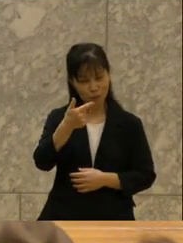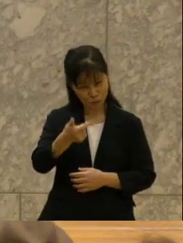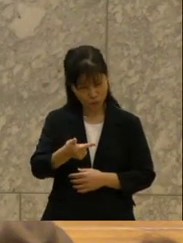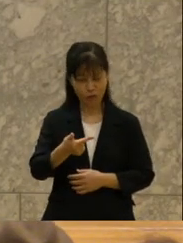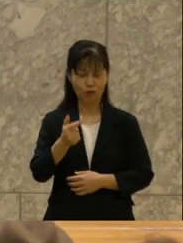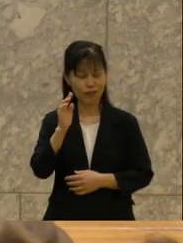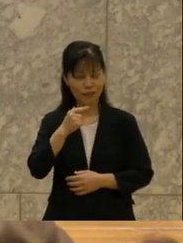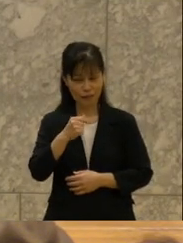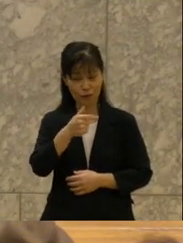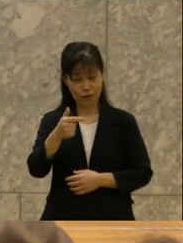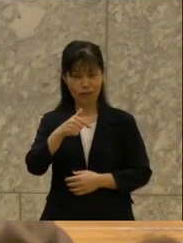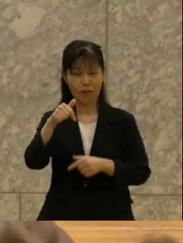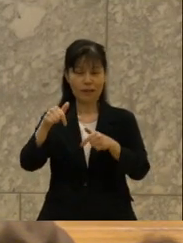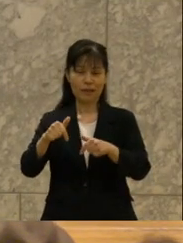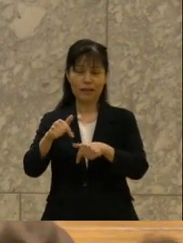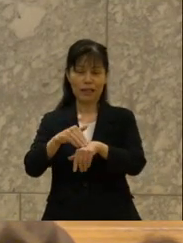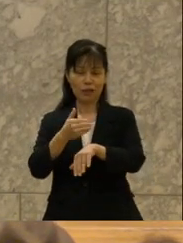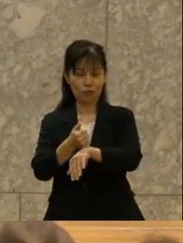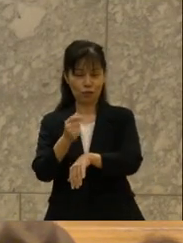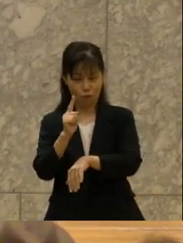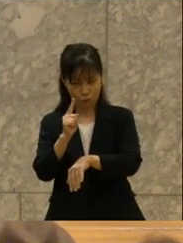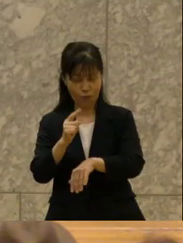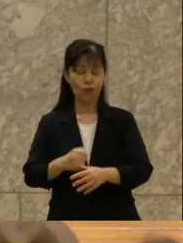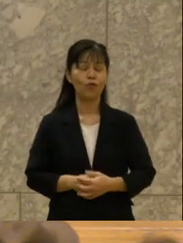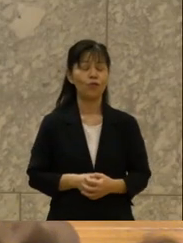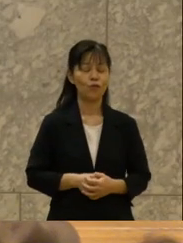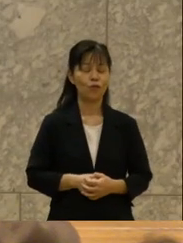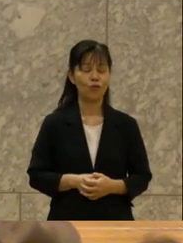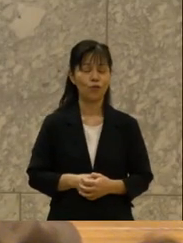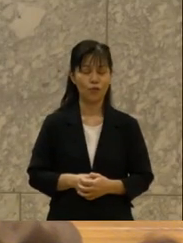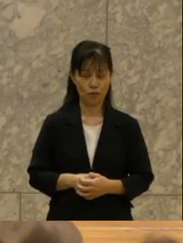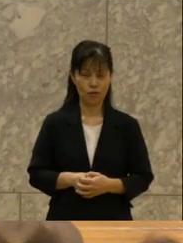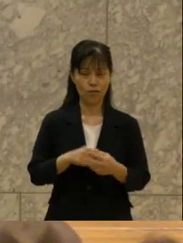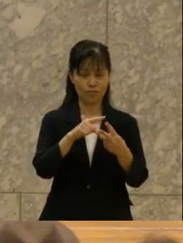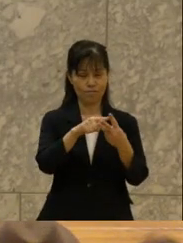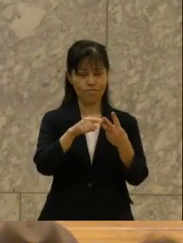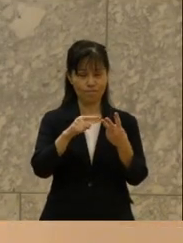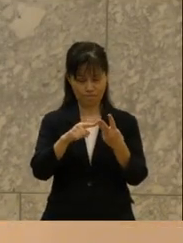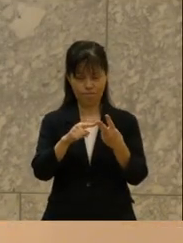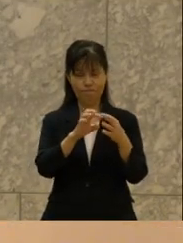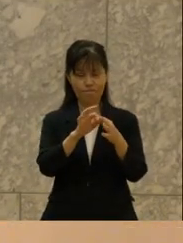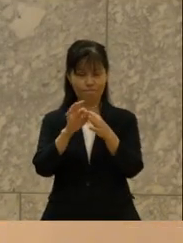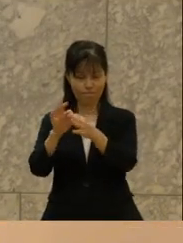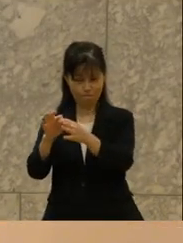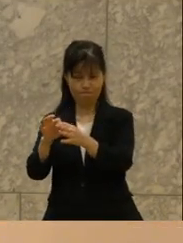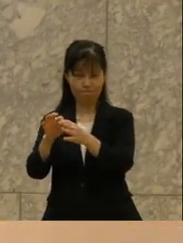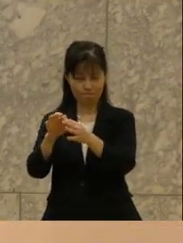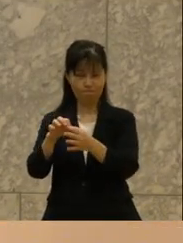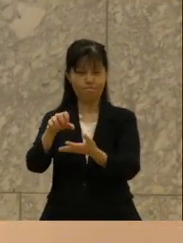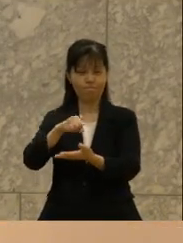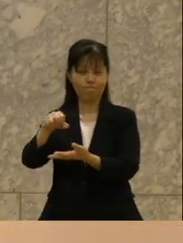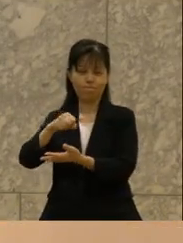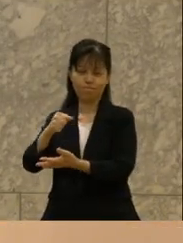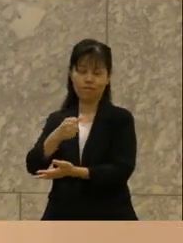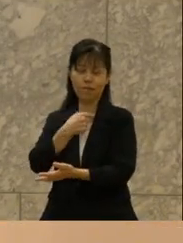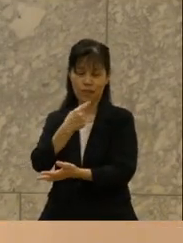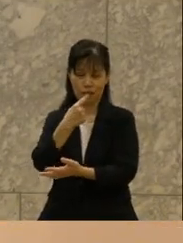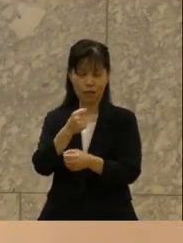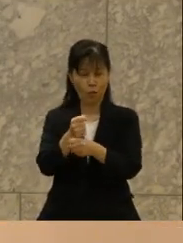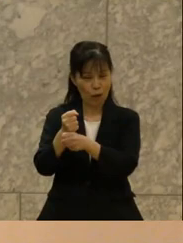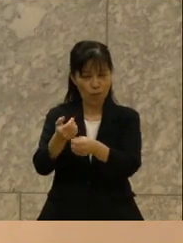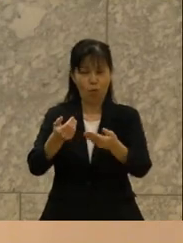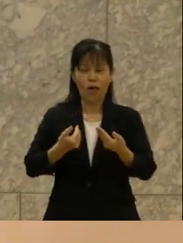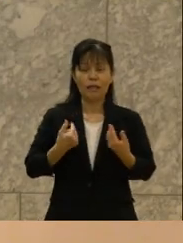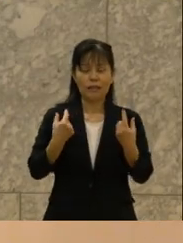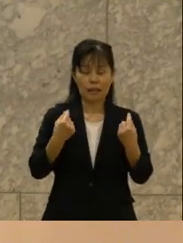山内選手いかがですかはい3連覇というのが1つまああのいろんな方からも言っていただき応援していただき